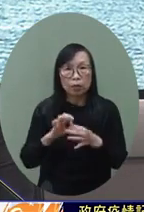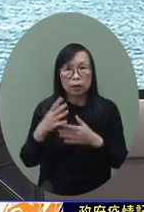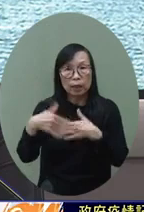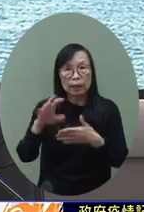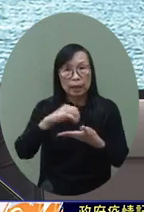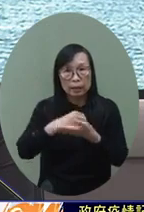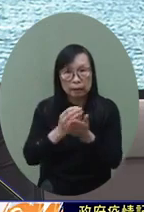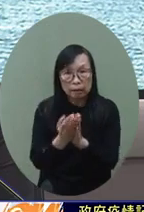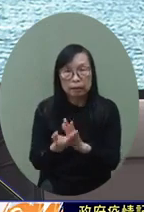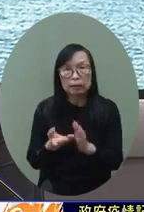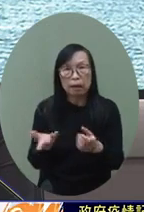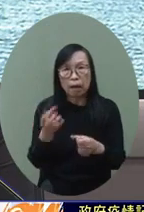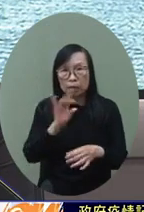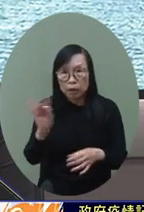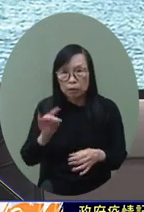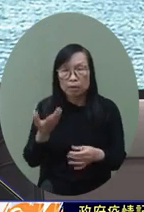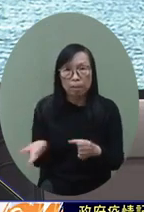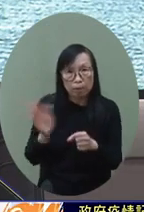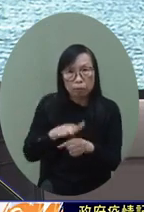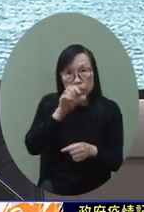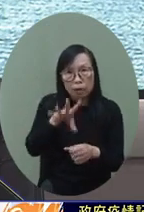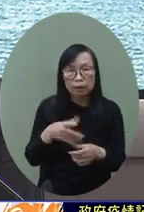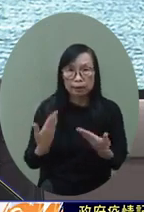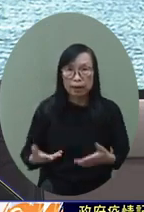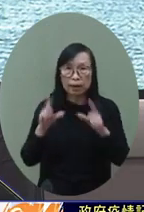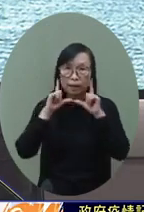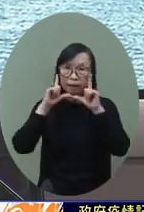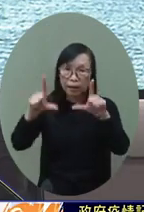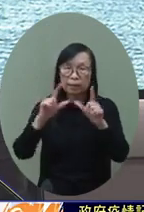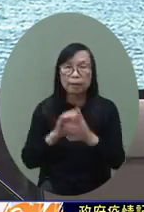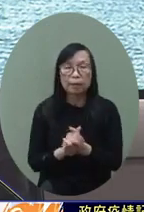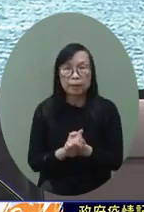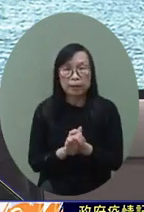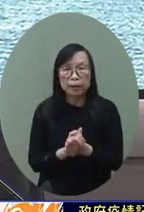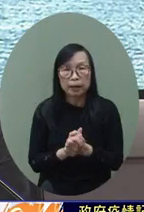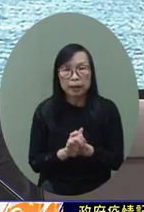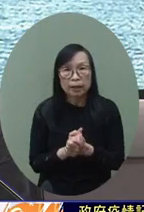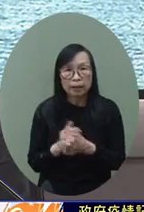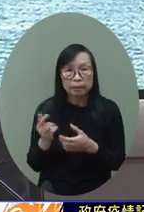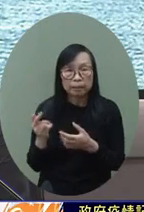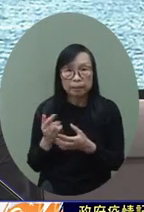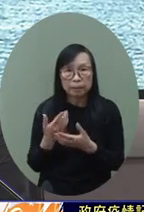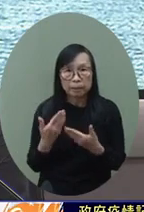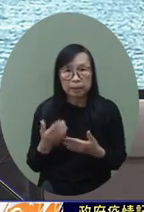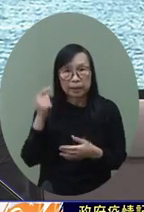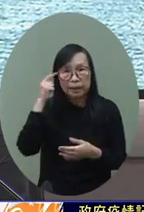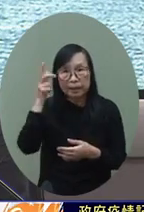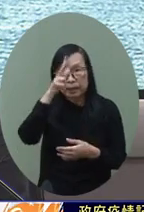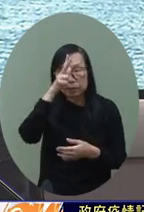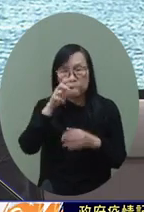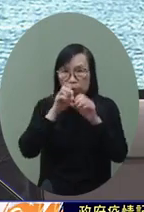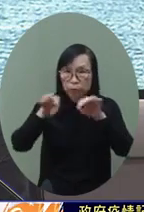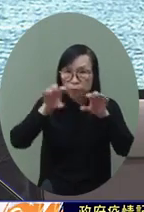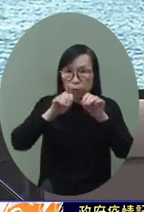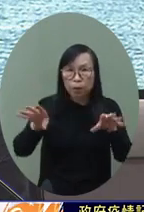可唔可以將請張醫生補充陣間啊？我答埋嗰個疫苗嘅問題啦。咁就係知道咧， 即政府已經宣布了